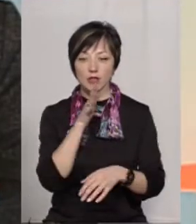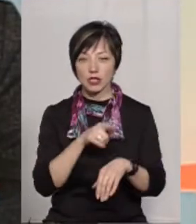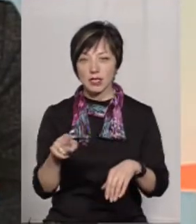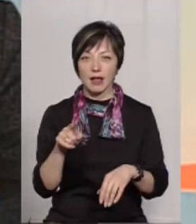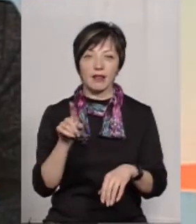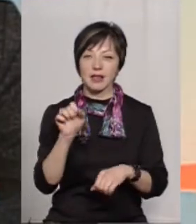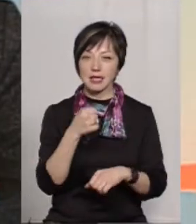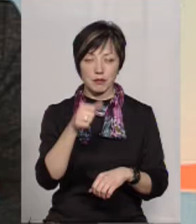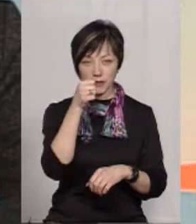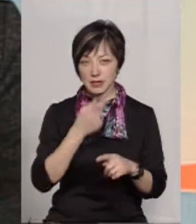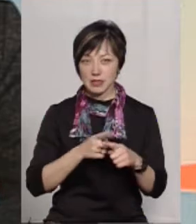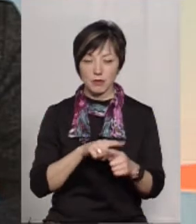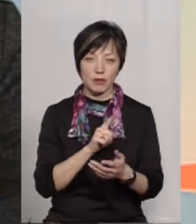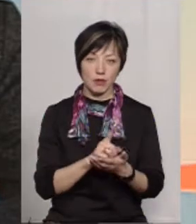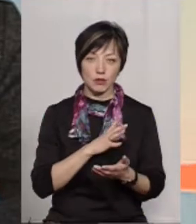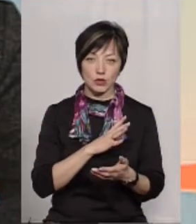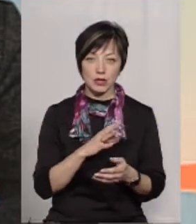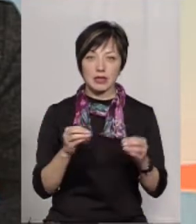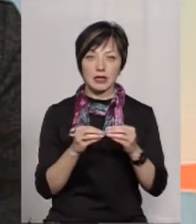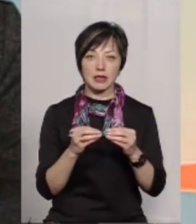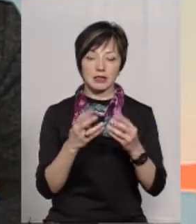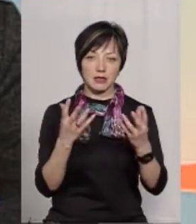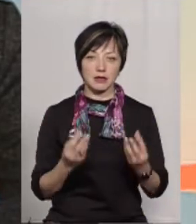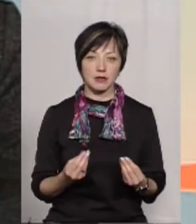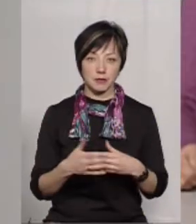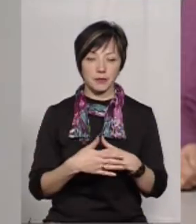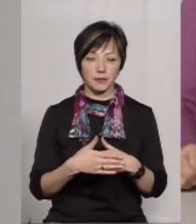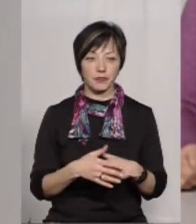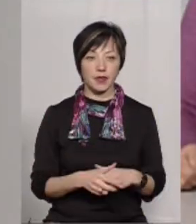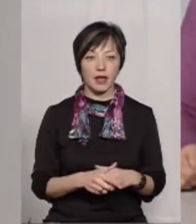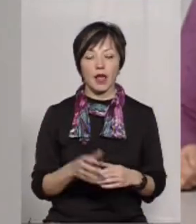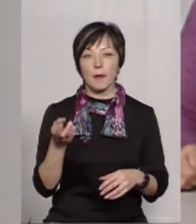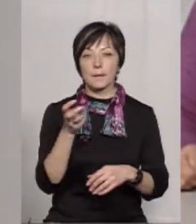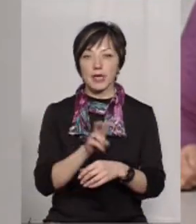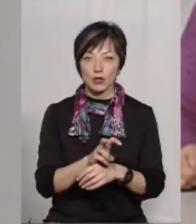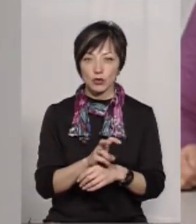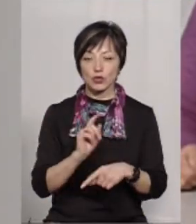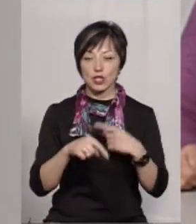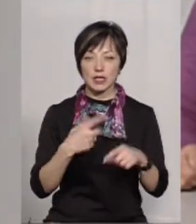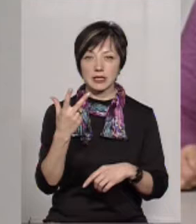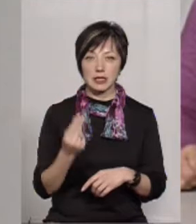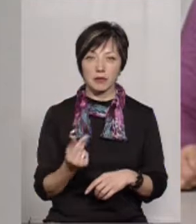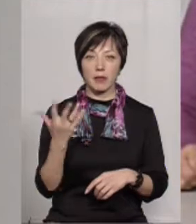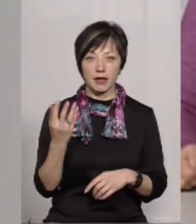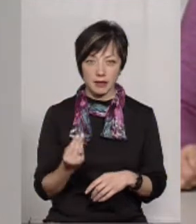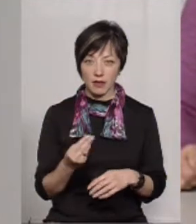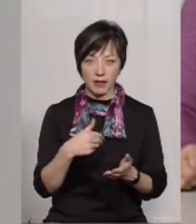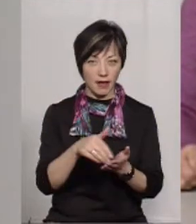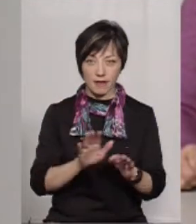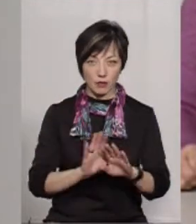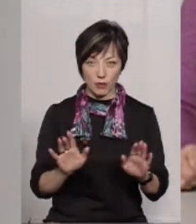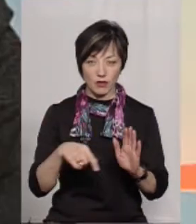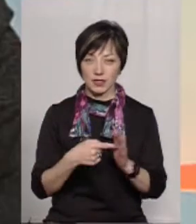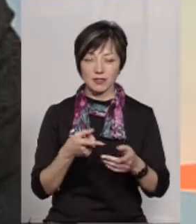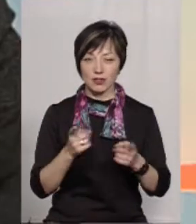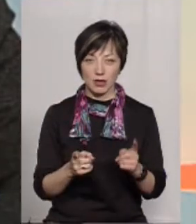на серпень місяць. Це має бути максимум 10 днів приблизно. Якщо вони прийдуть через 3 дні, 5 днів, то ви їм не відмовите,